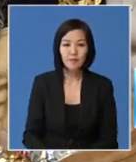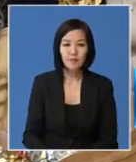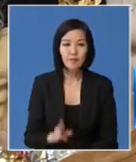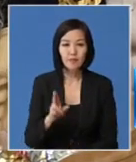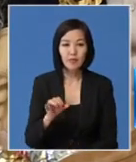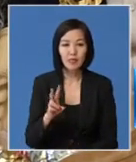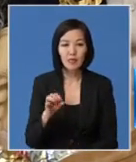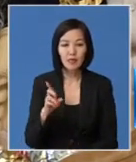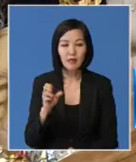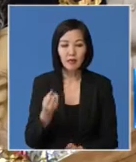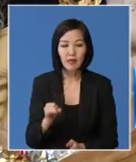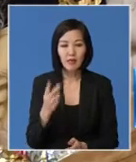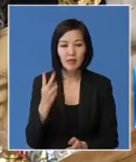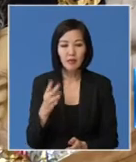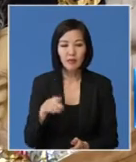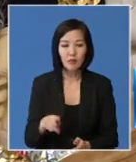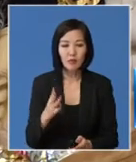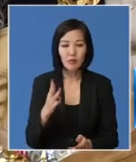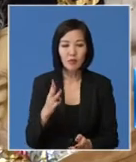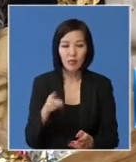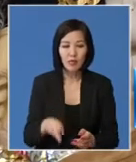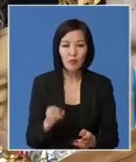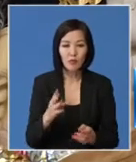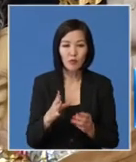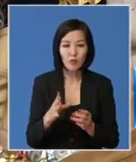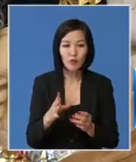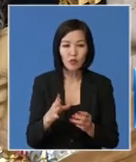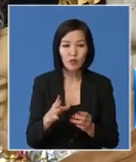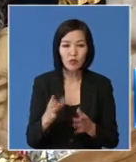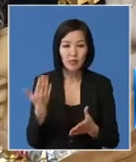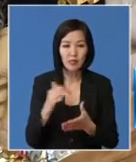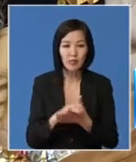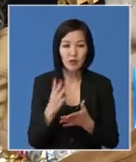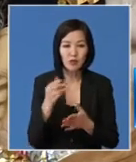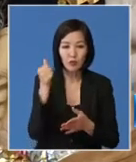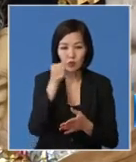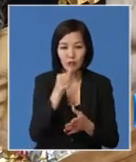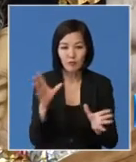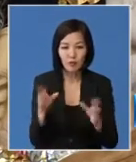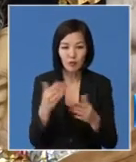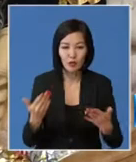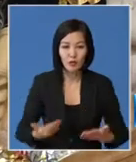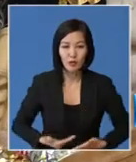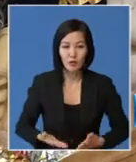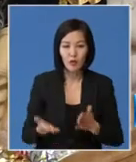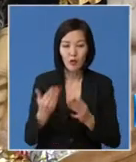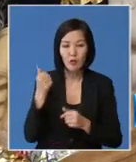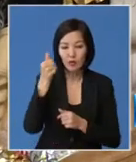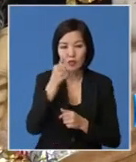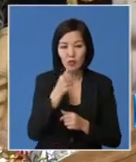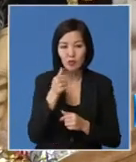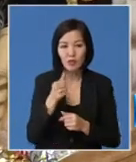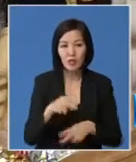Кененбай екеуміз 2014 жылдан бастап таныстық, артынан табыстық. 4 жылдан бері бірге тұрып келеміз. Өткен жылы қол